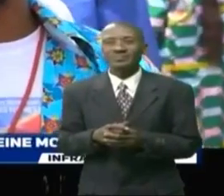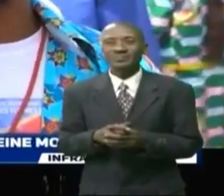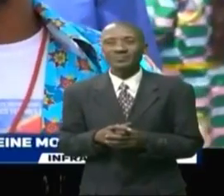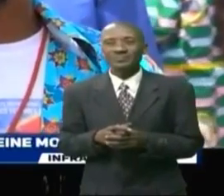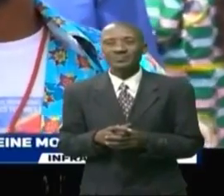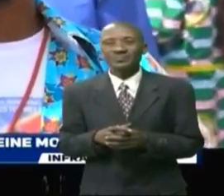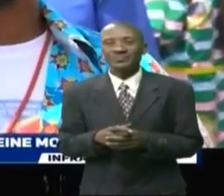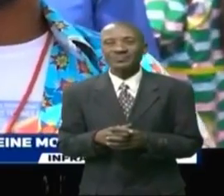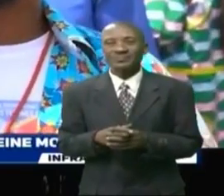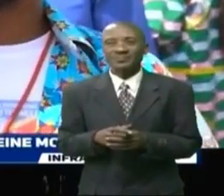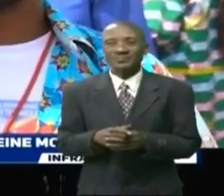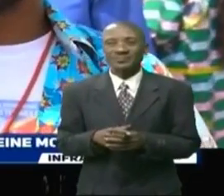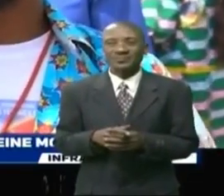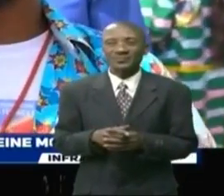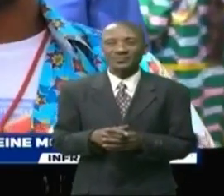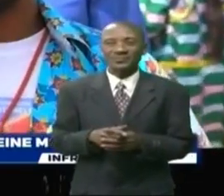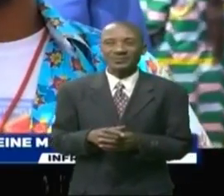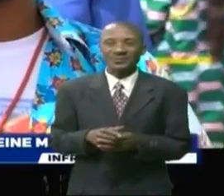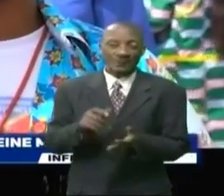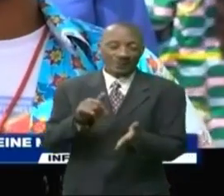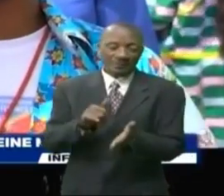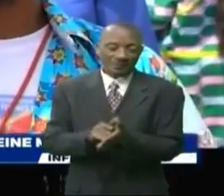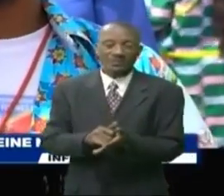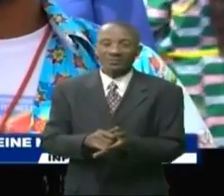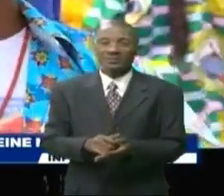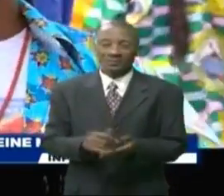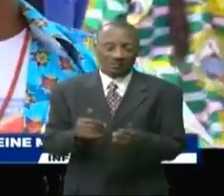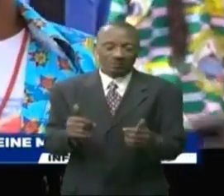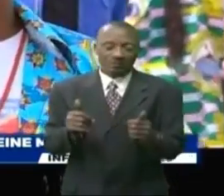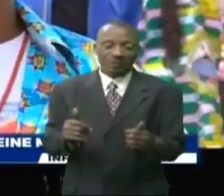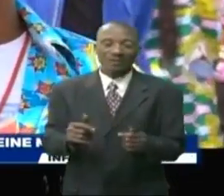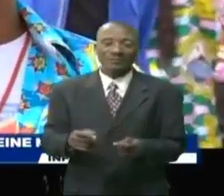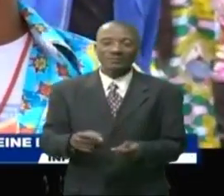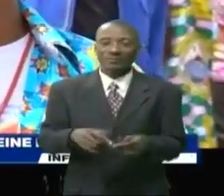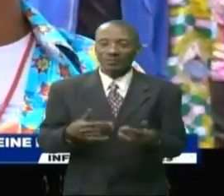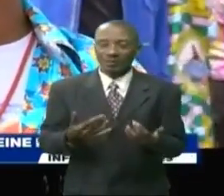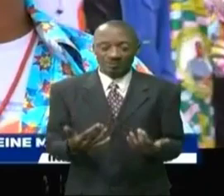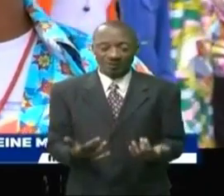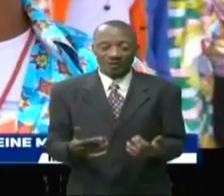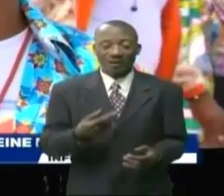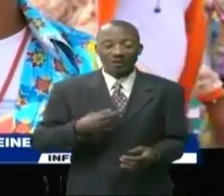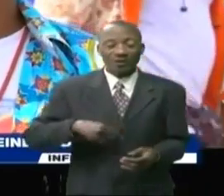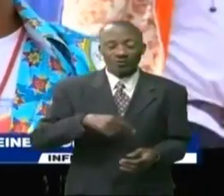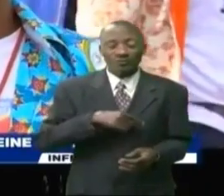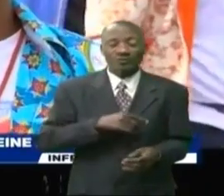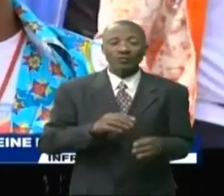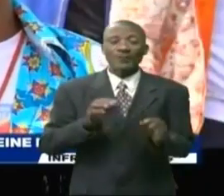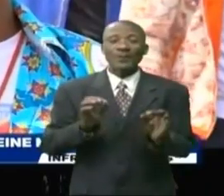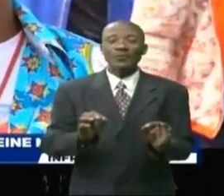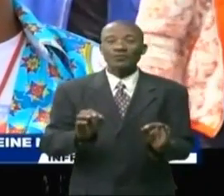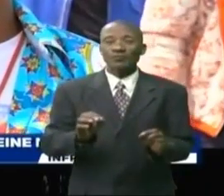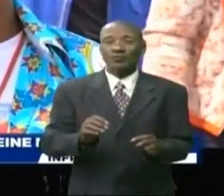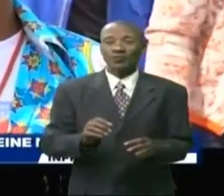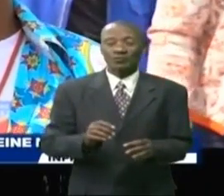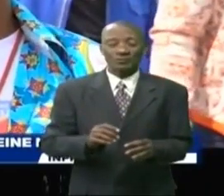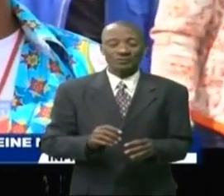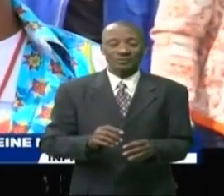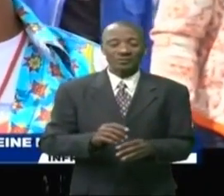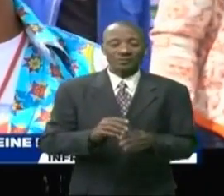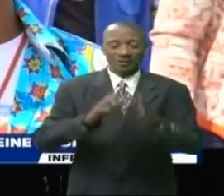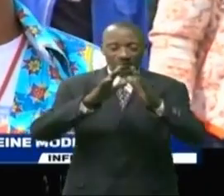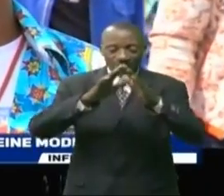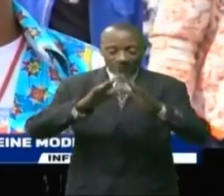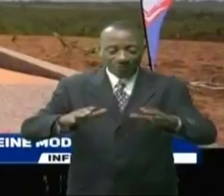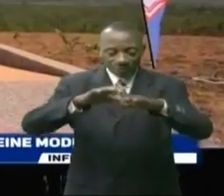vient de construire, ça va nous aider, nous la population de Mouchacha, de continuer les études. Parce que vous allez voir que beaucoup de gens à Mouchacha, ils ne